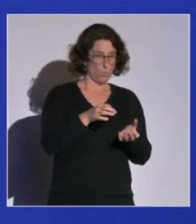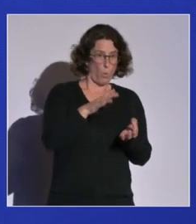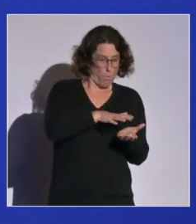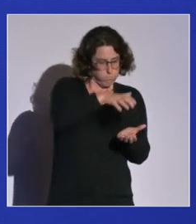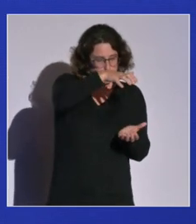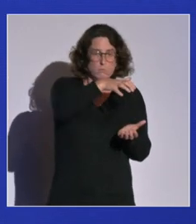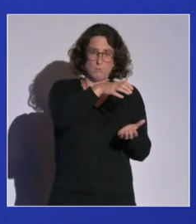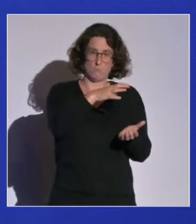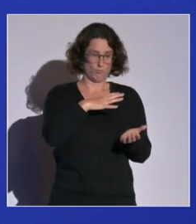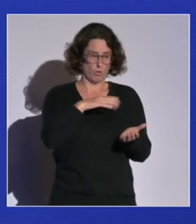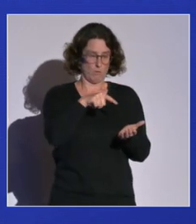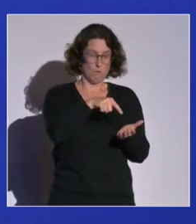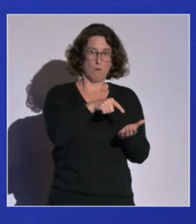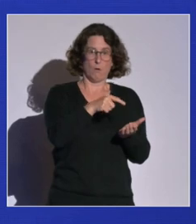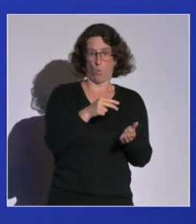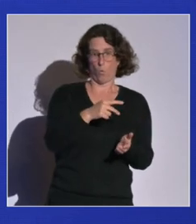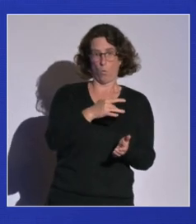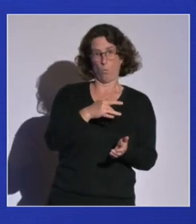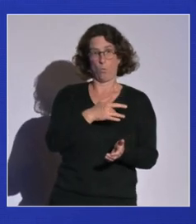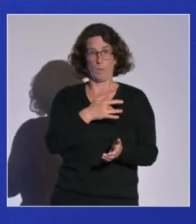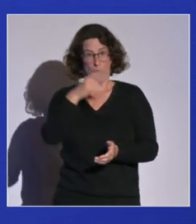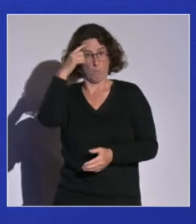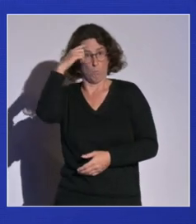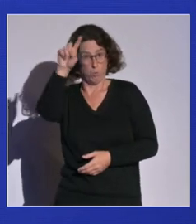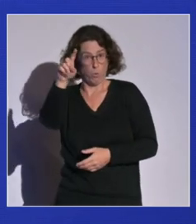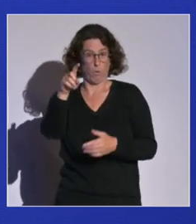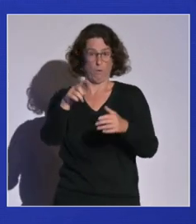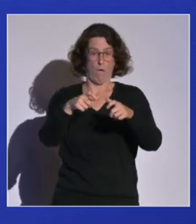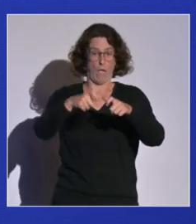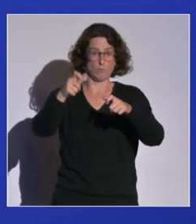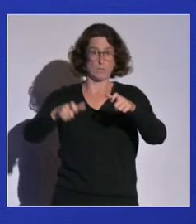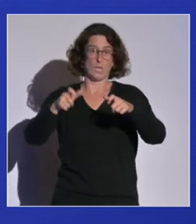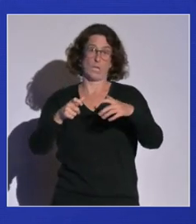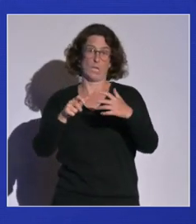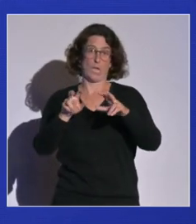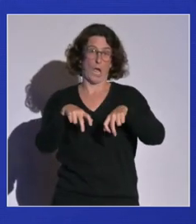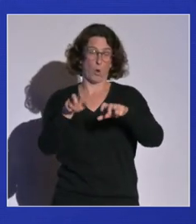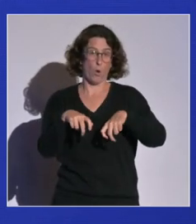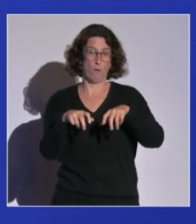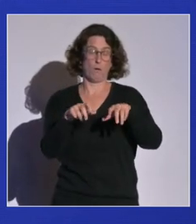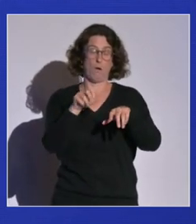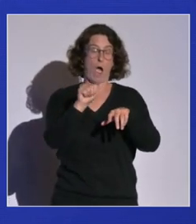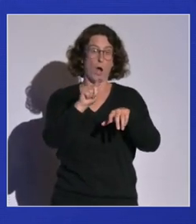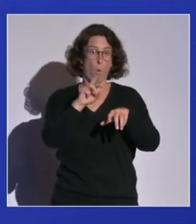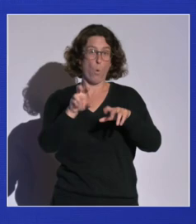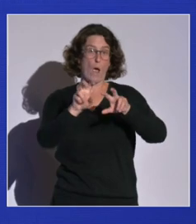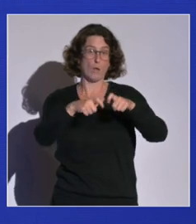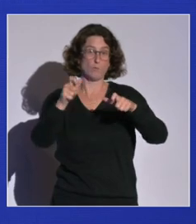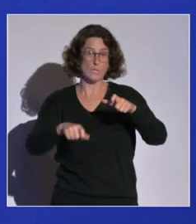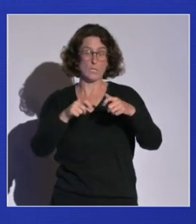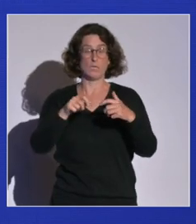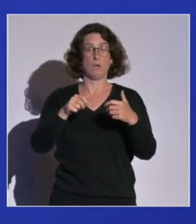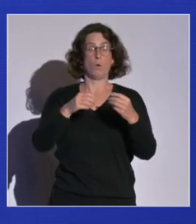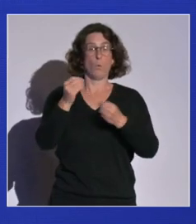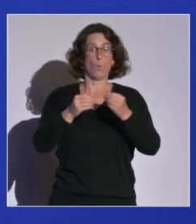peuvent servir à l'agro-industrie, ils peuvent servir à l'agrochimie, ils peuvent servir, les